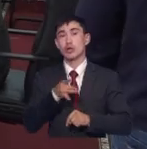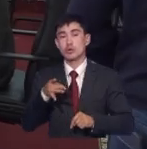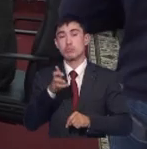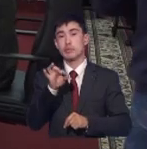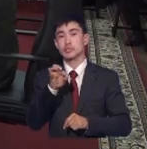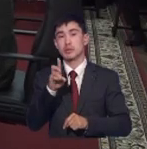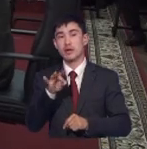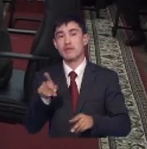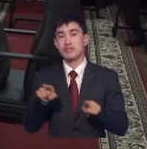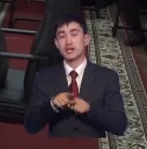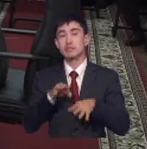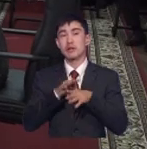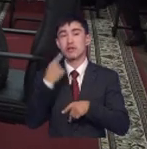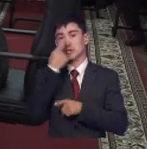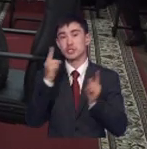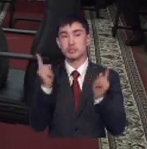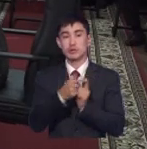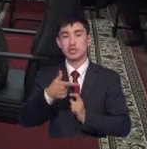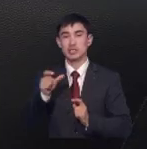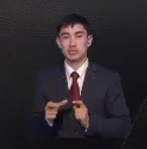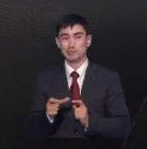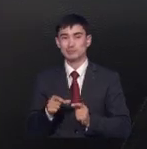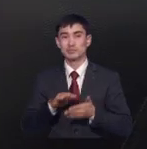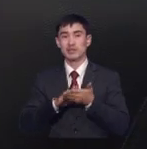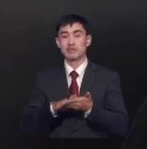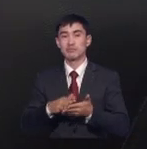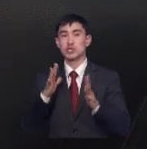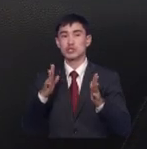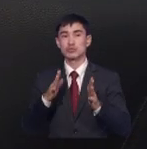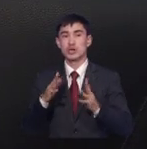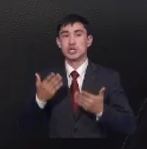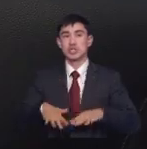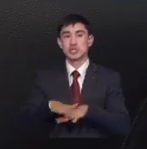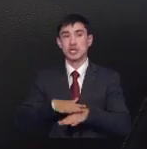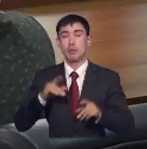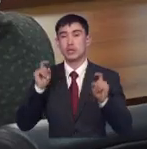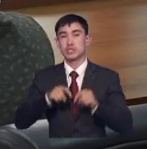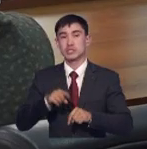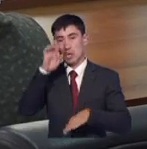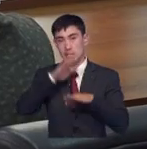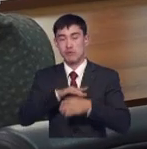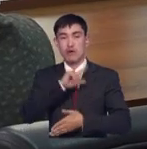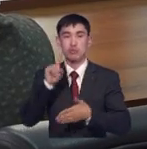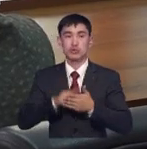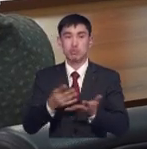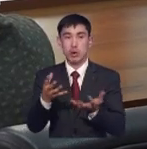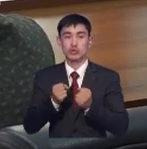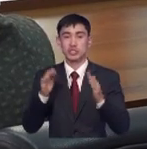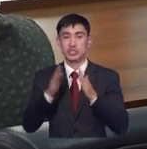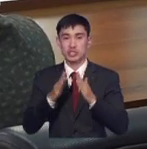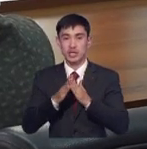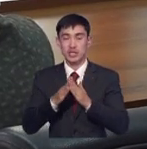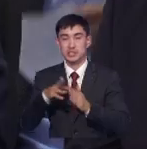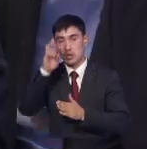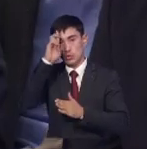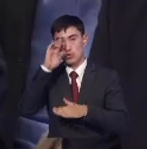Бейбит сабаев также провёл личный приём граждан подавляющее большинство жителей обратилось к акиму с вопросом получения жилья